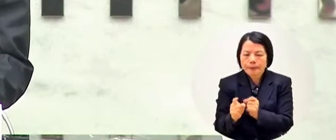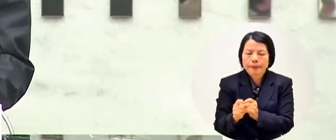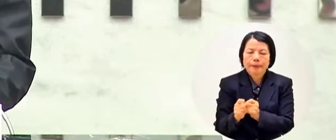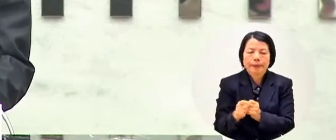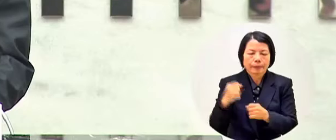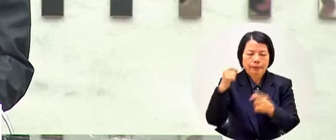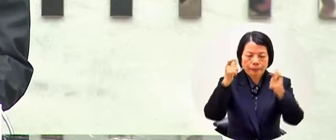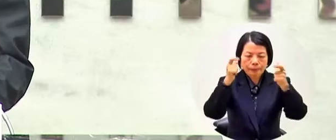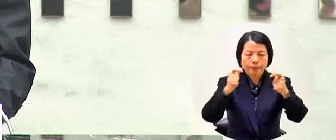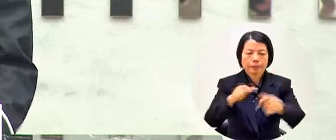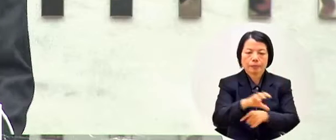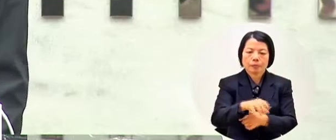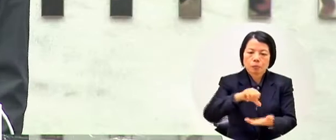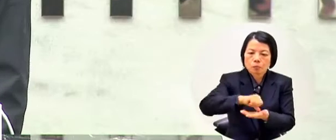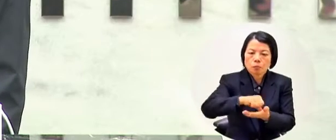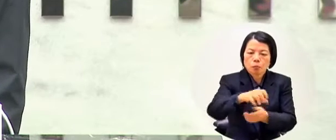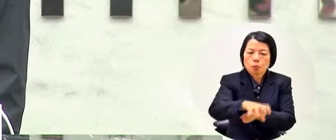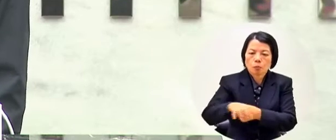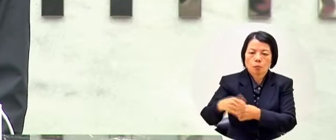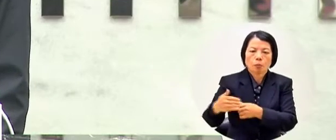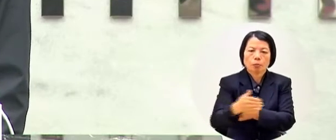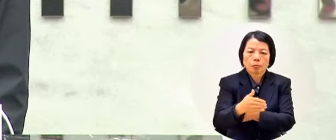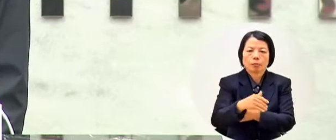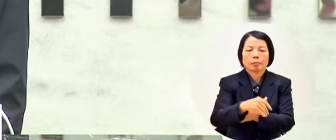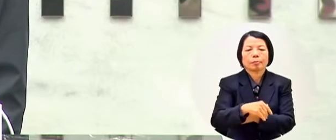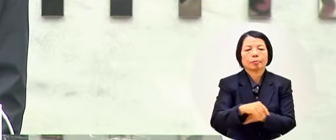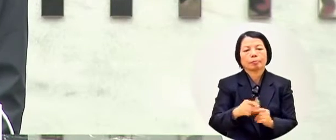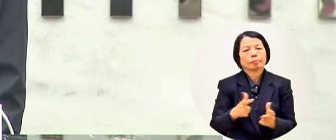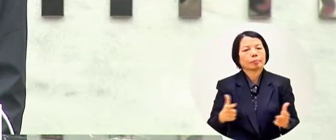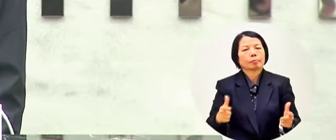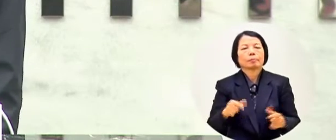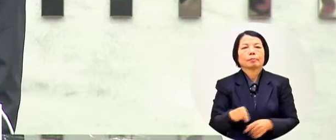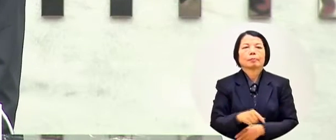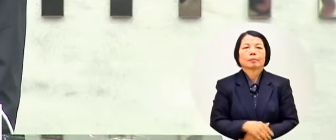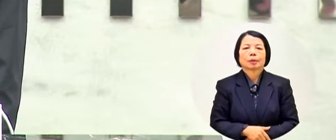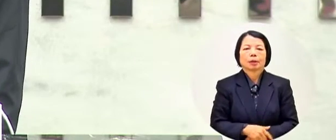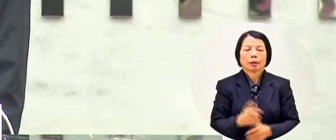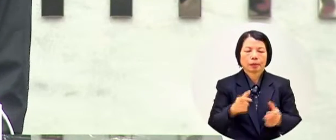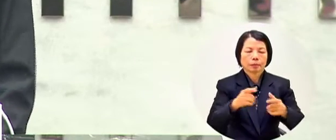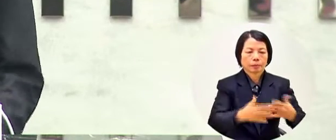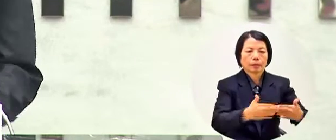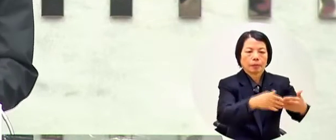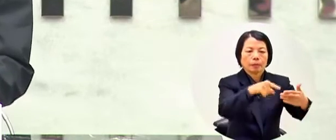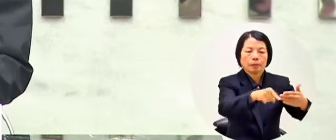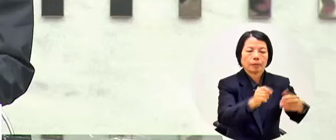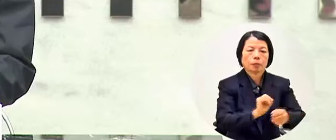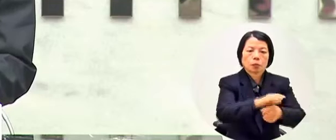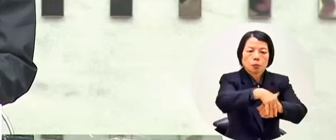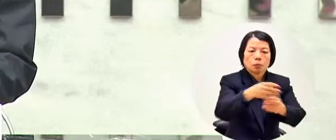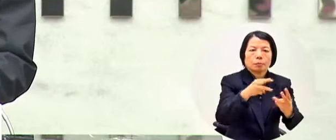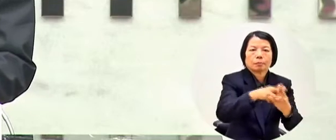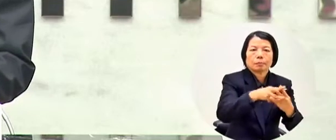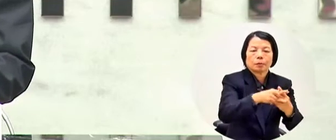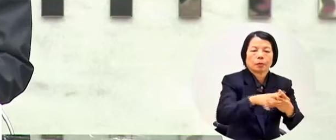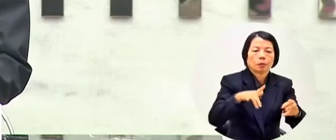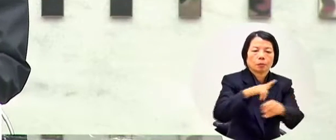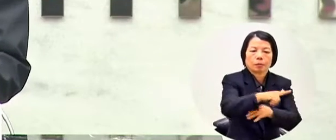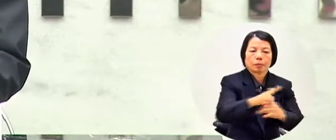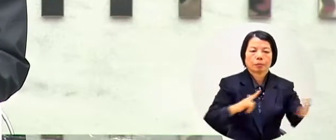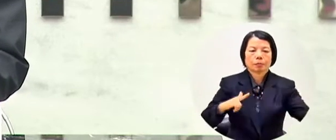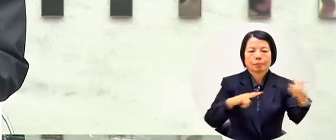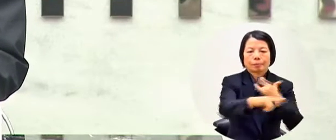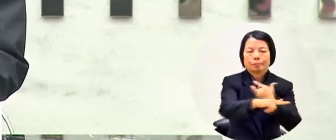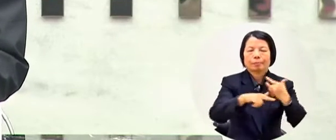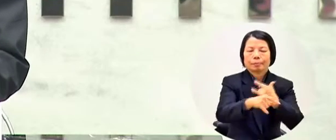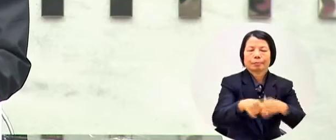产品。在中国大陆部分开通了平潭以及泉州的航线，增加了点对点的往来